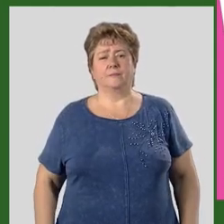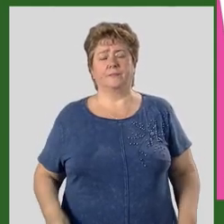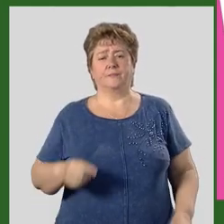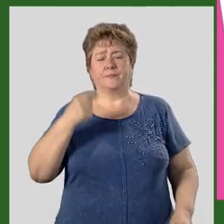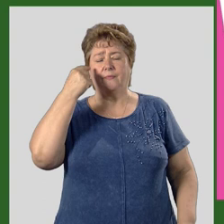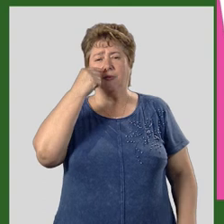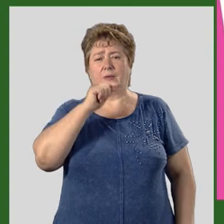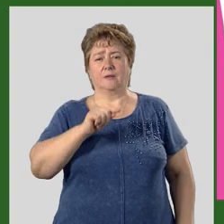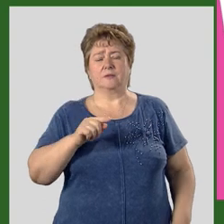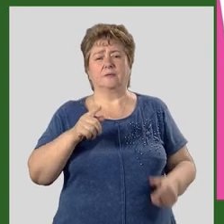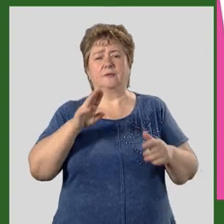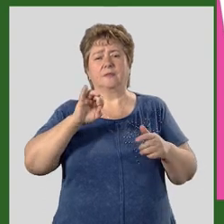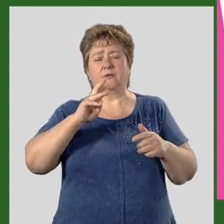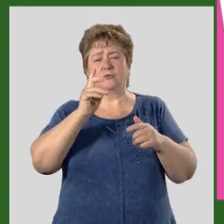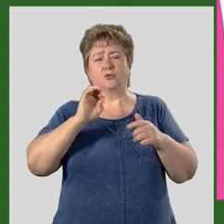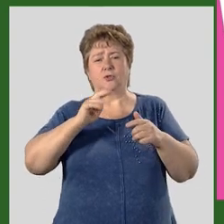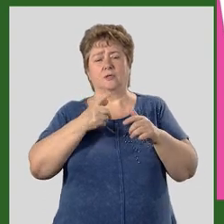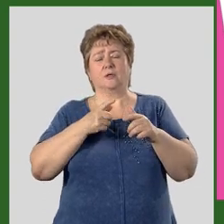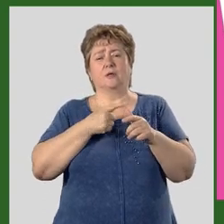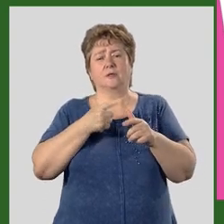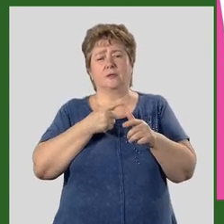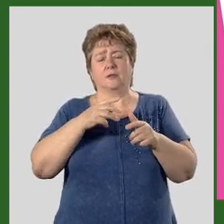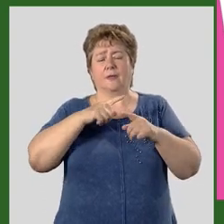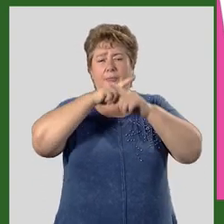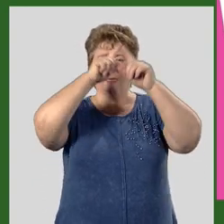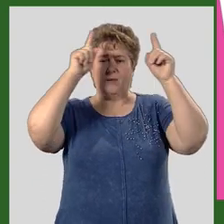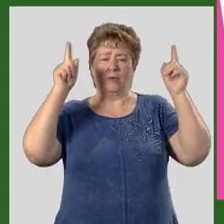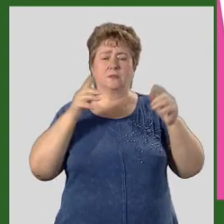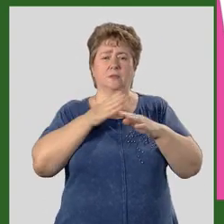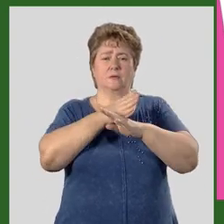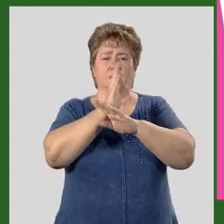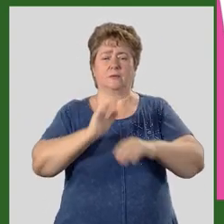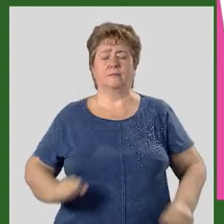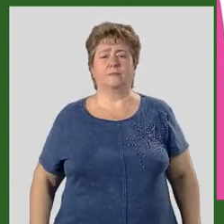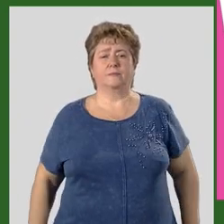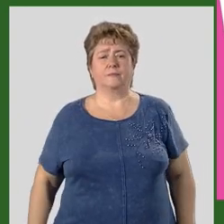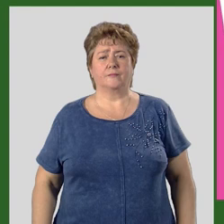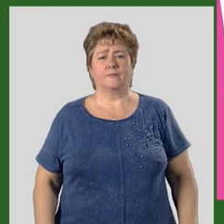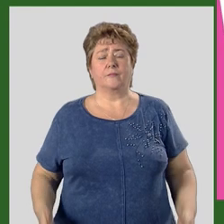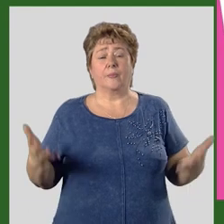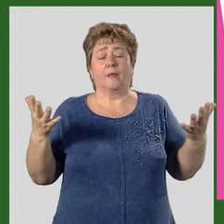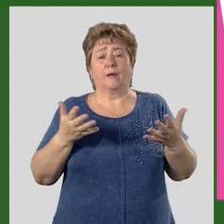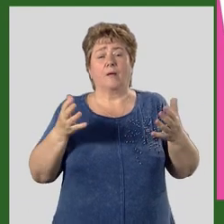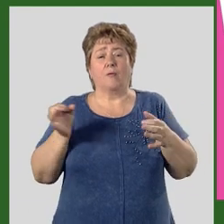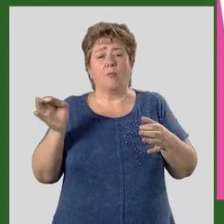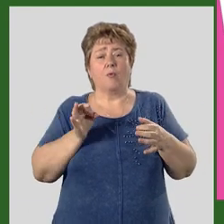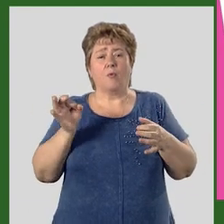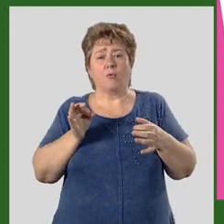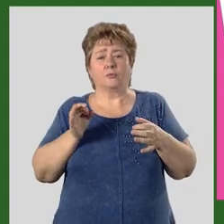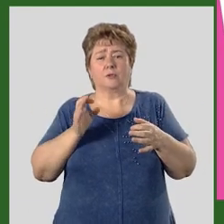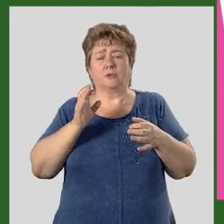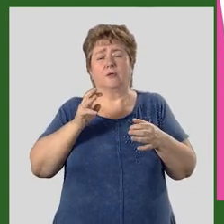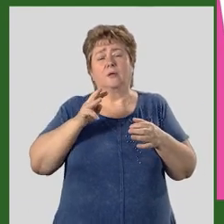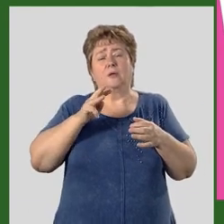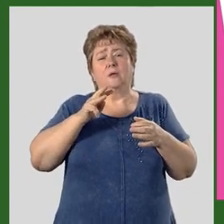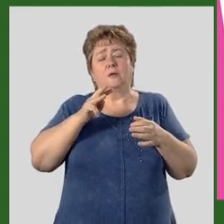С китайского «Тяньшань» означает «небесные горы». Какому озеру